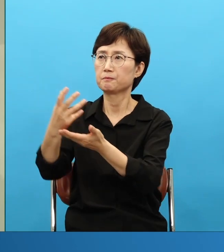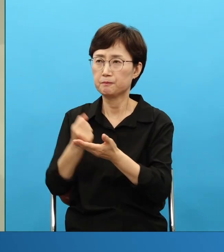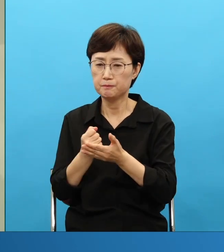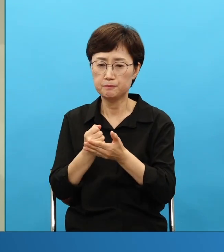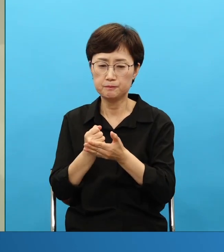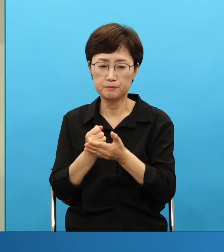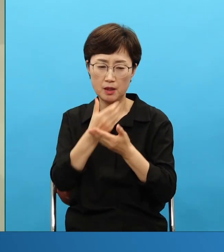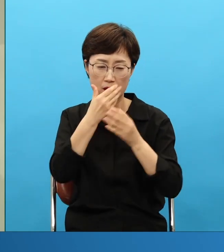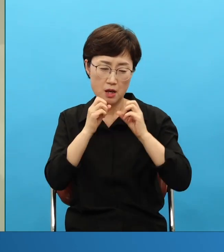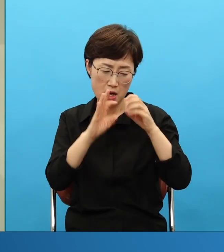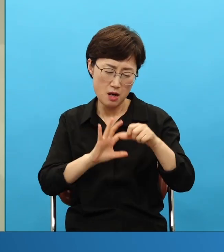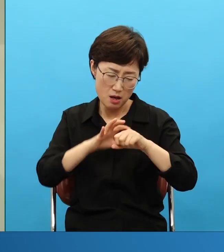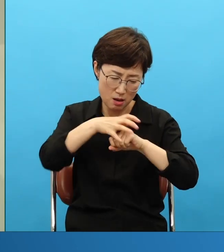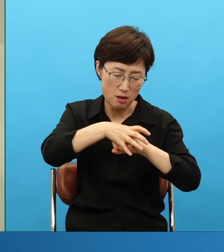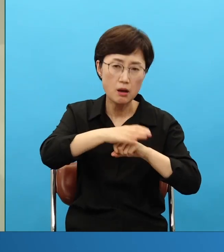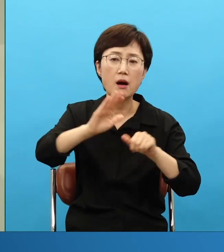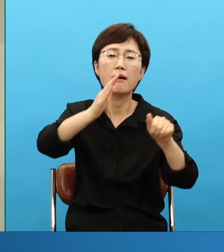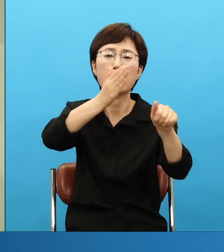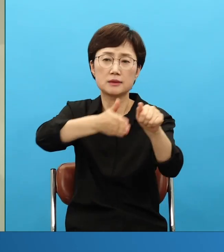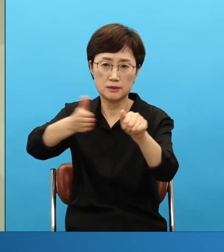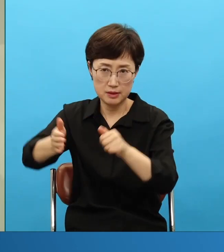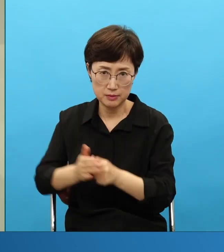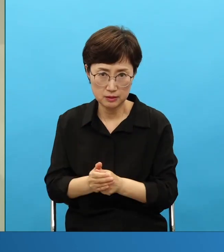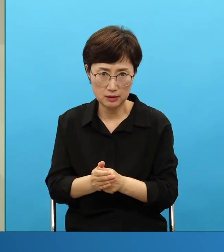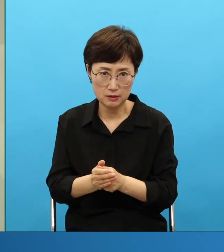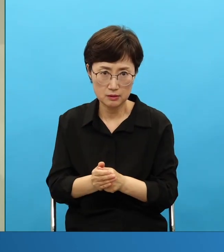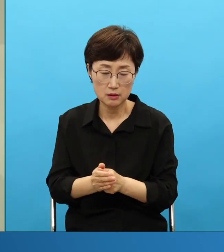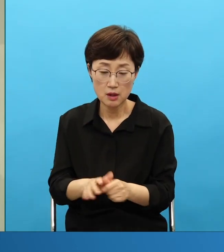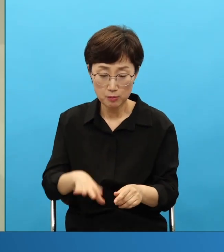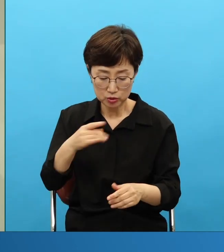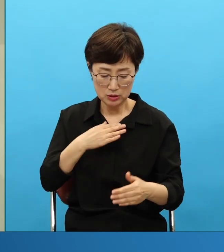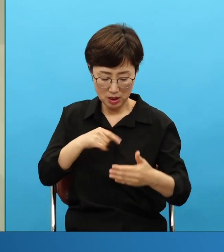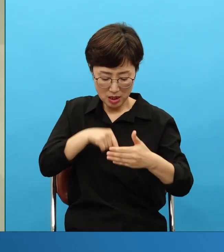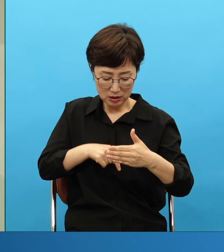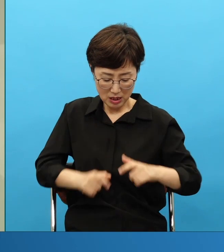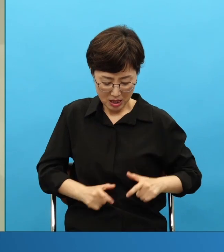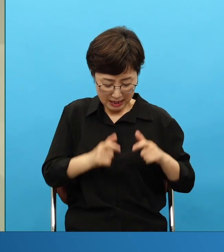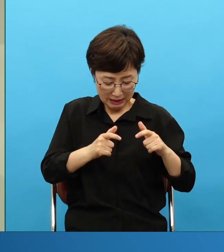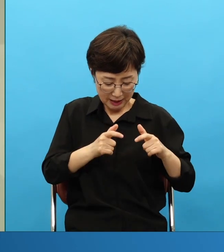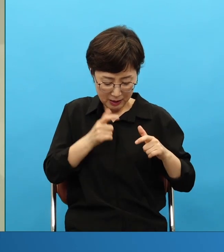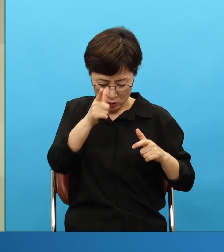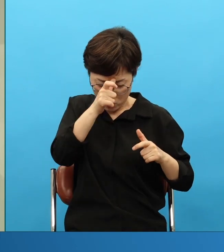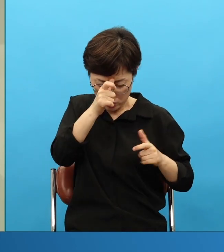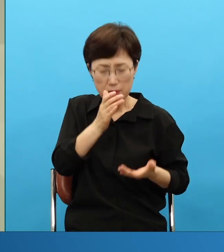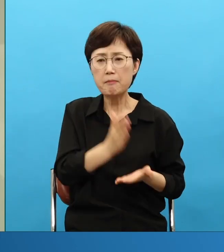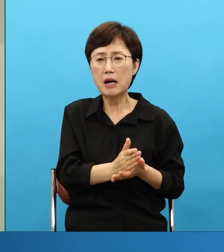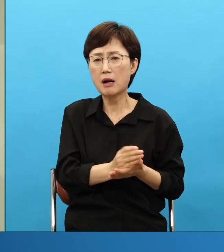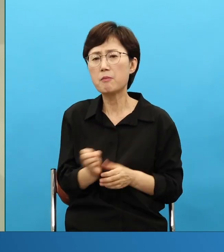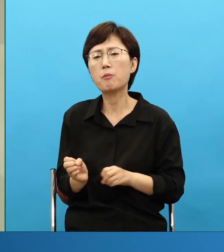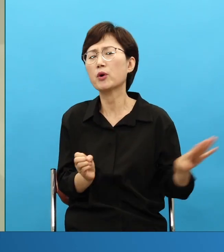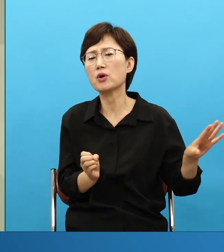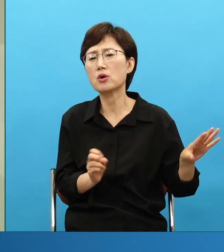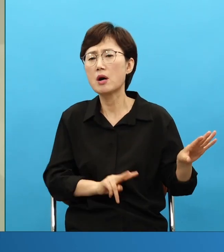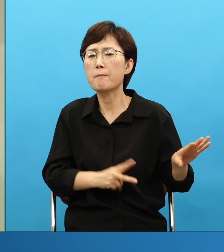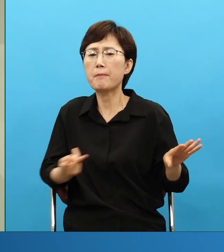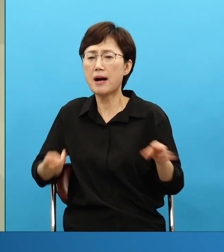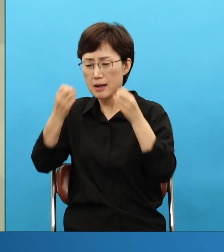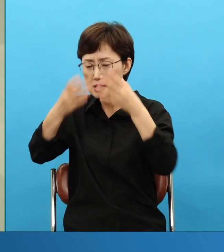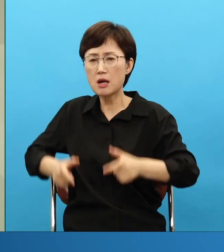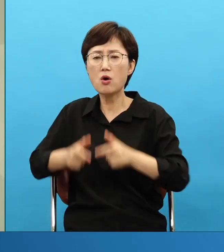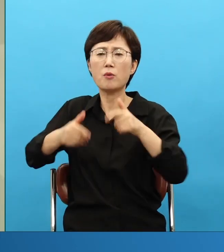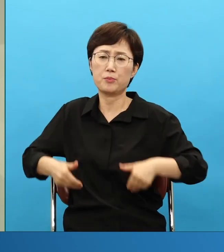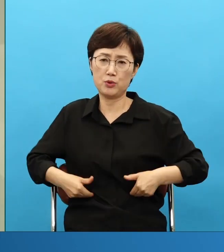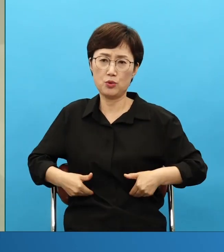that does world evangelization in the name of our 그리고 Lord Jesus Christ 망대 바꿔. and change the partisan. 어떻게 바꿨냐? How? 이게 중요하죠. This is what's